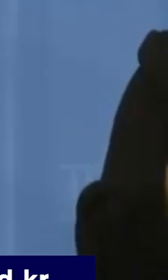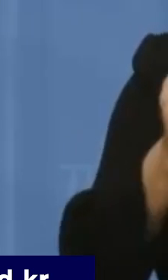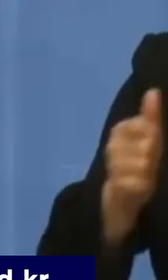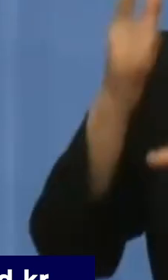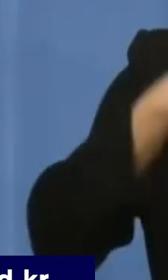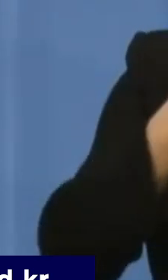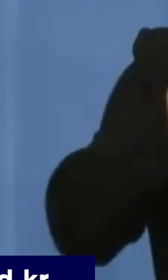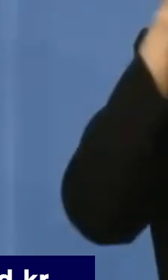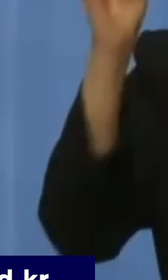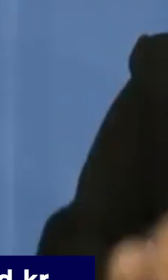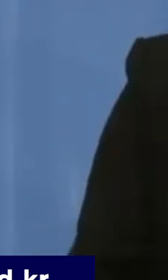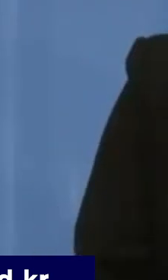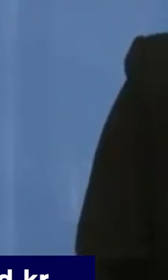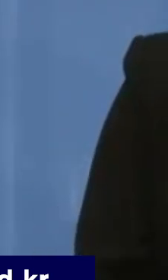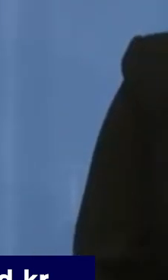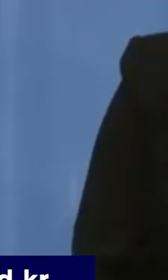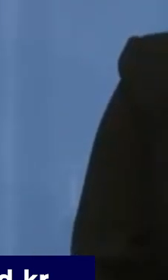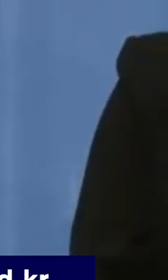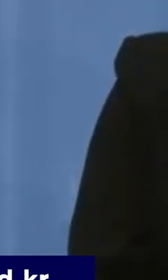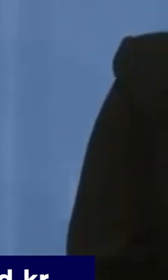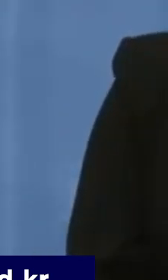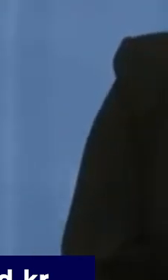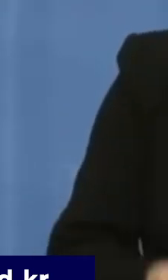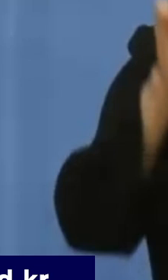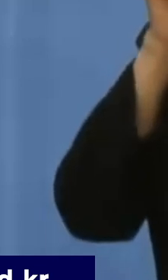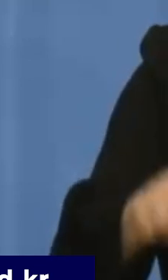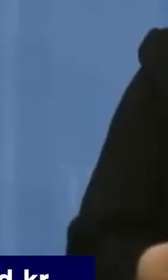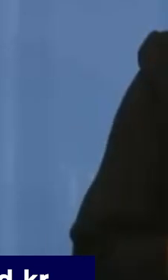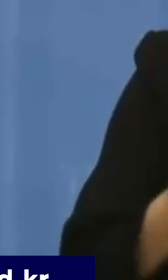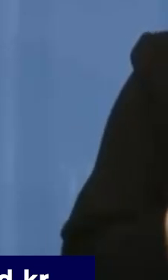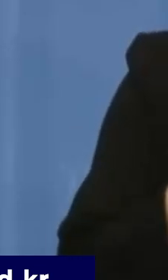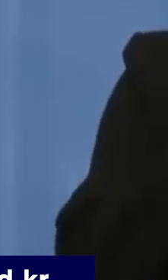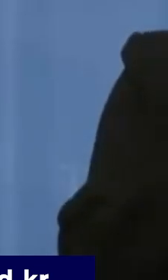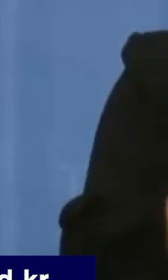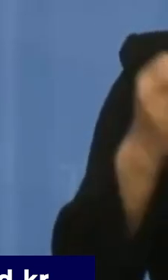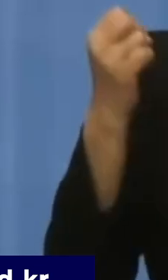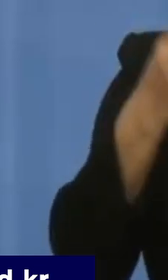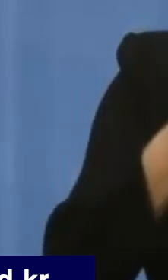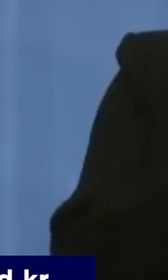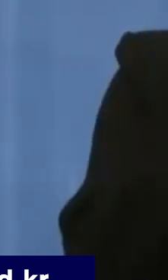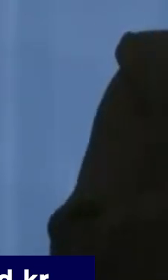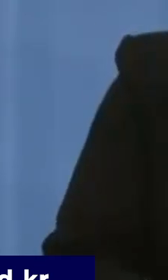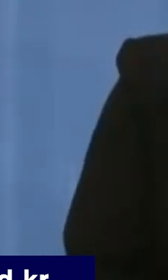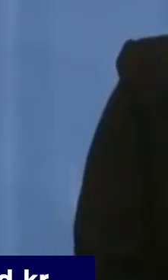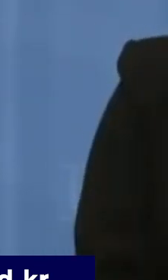원내대표께서 더 잘 아시리라 생각합니다. 박홍근, 이은주 두 원내대표께 다시 한번